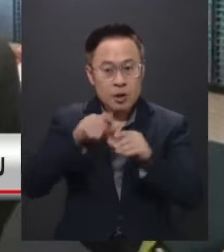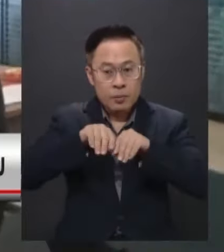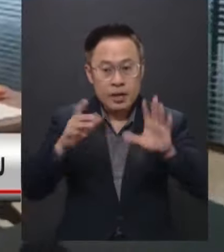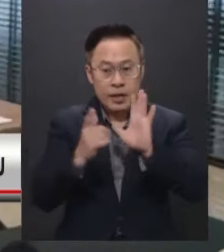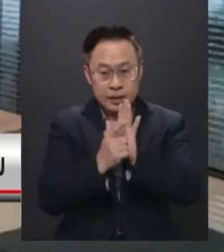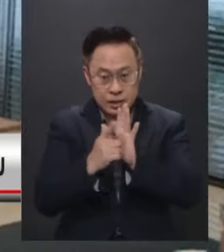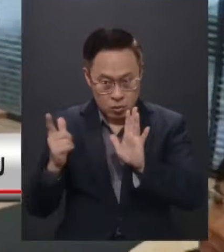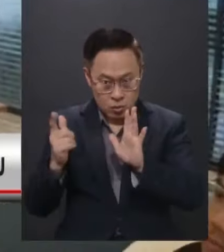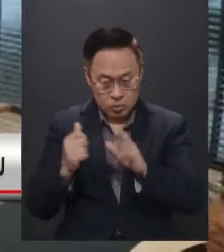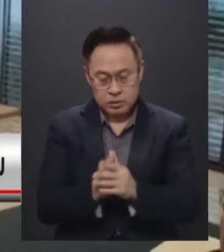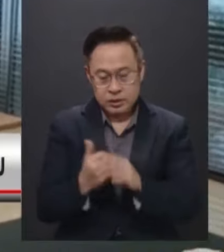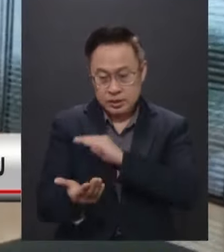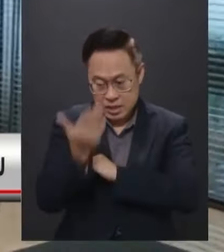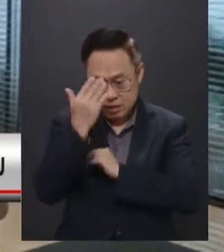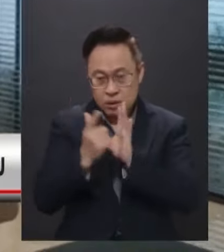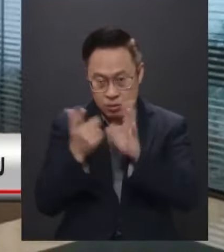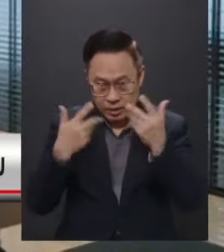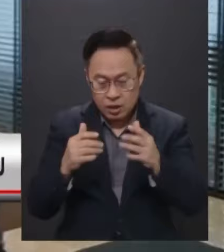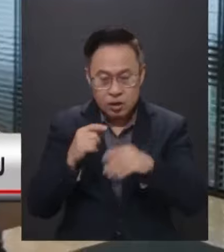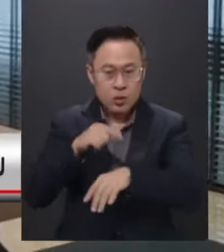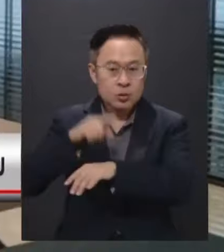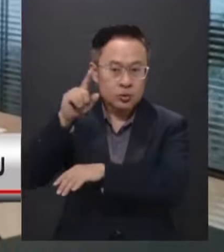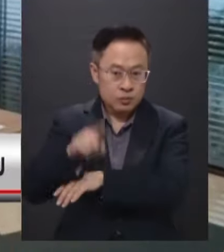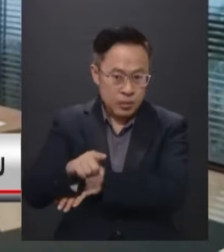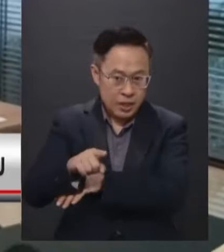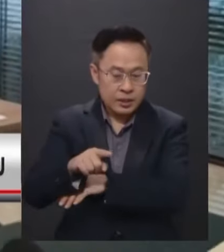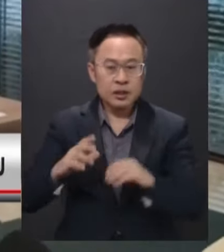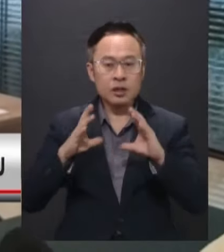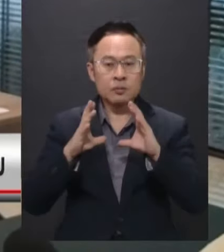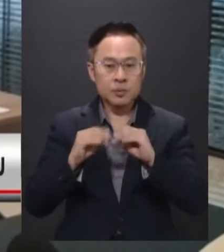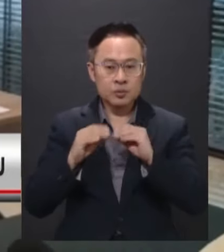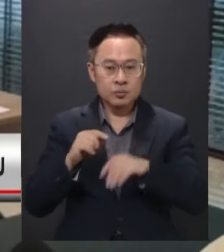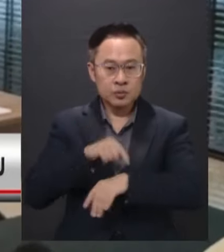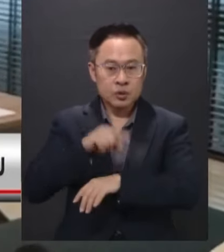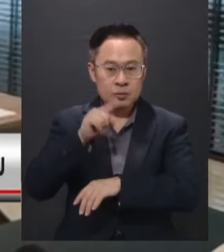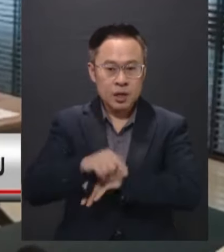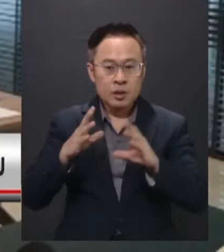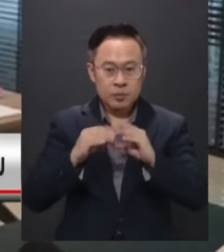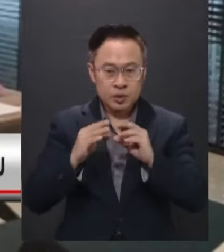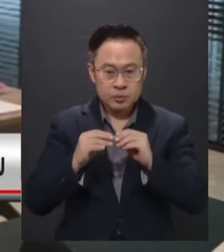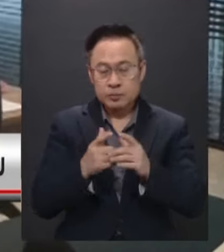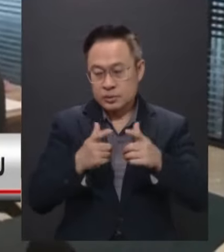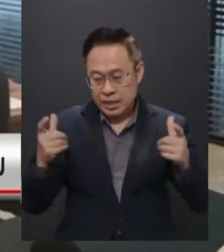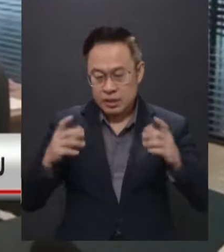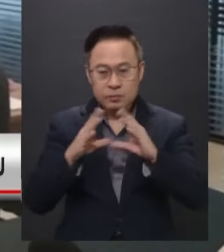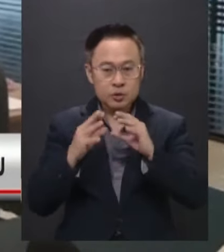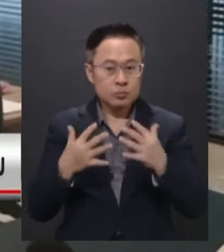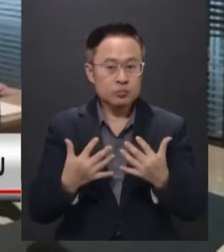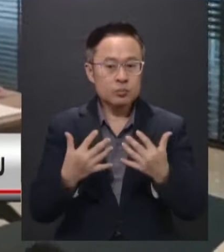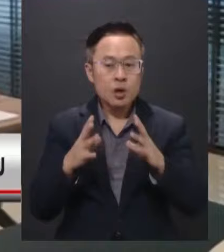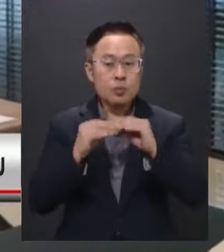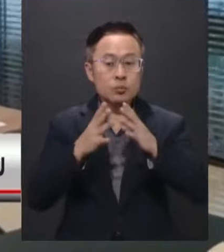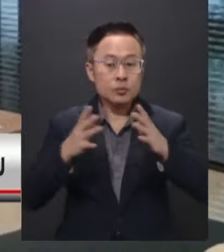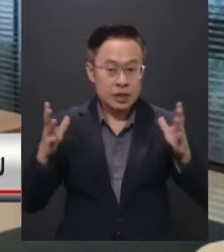วงเช้านะคะทีนี้ขยับต่อมาในช่วงบ่ายค่ะคุณผู้ชมในช่วงบ่ายเนี่ยจะมีการประชุมใหญ่วิสามัญเ